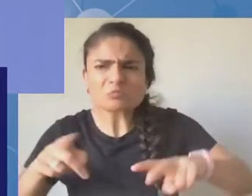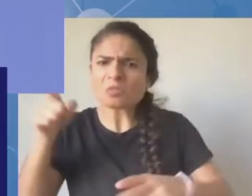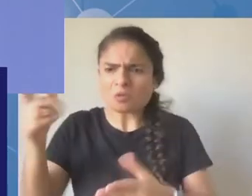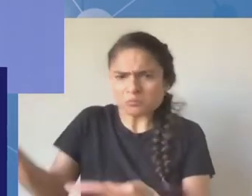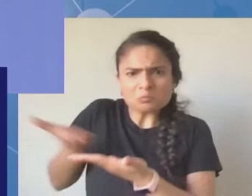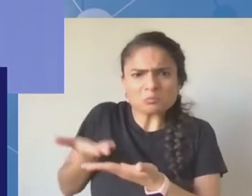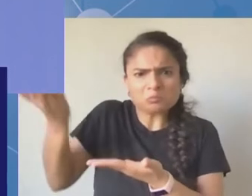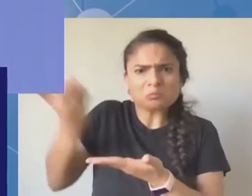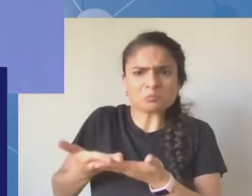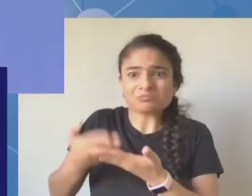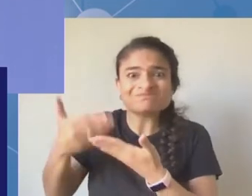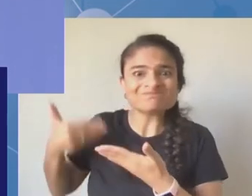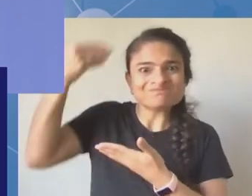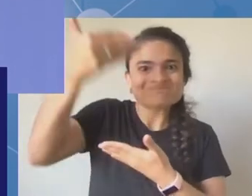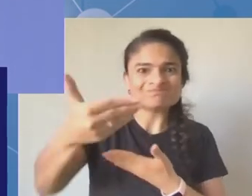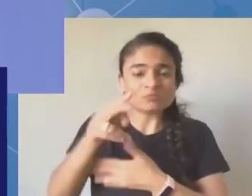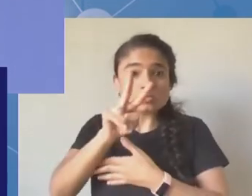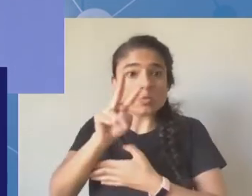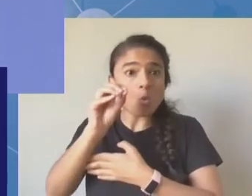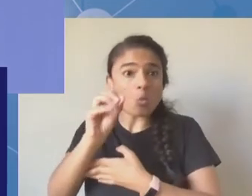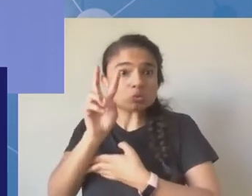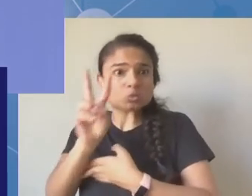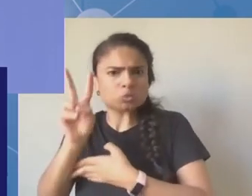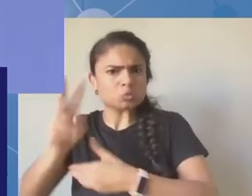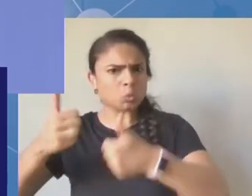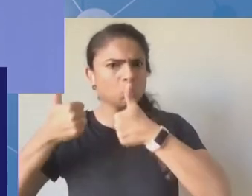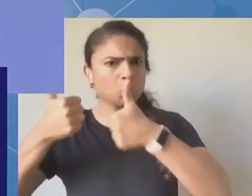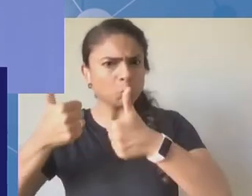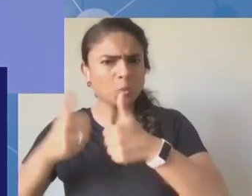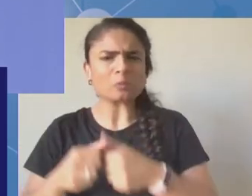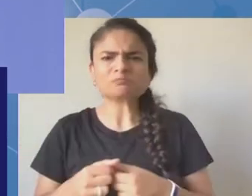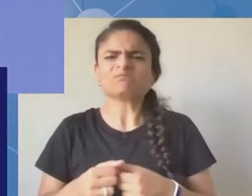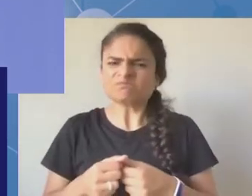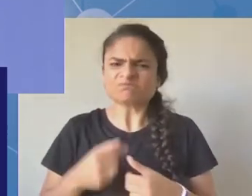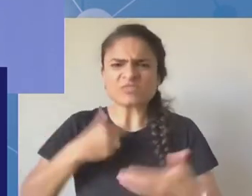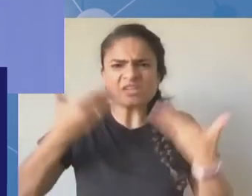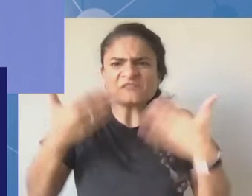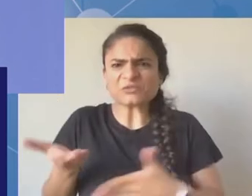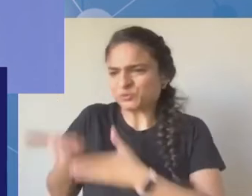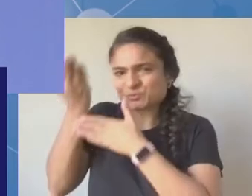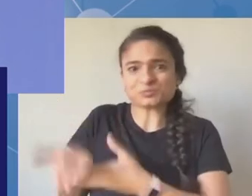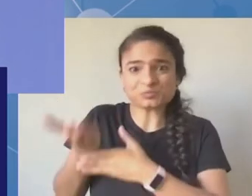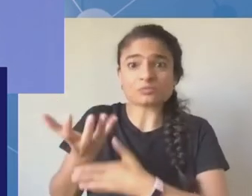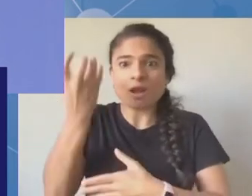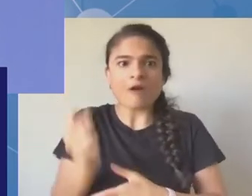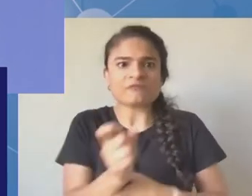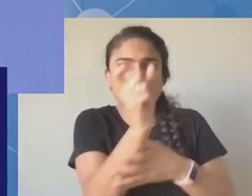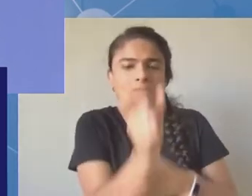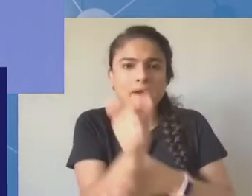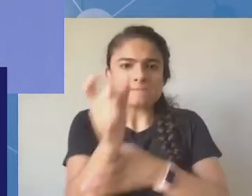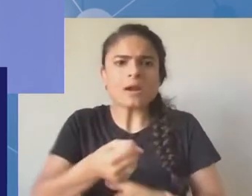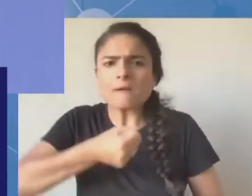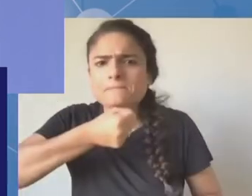يريد أن يأخذ الصوت بإمكانه أن يقترب من الميكروفونات، ونحن سنمرر